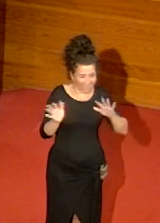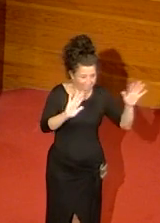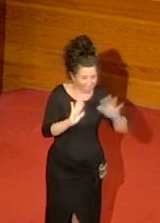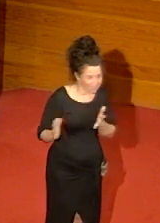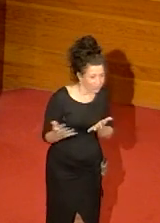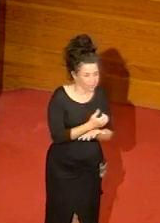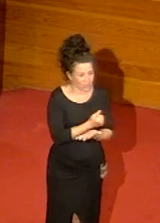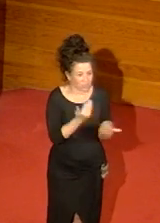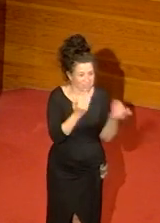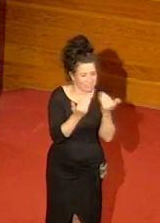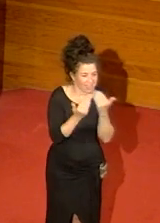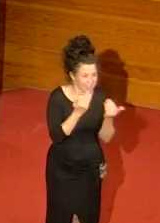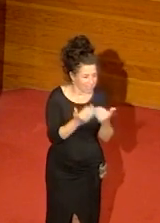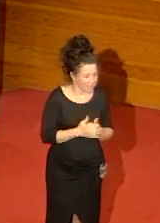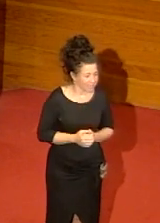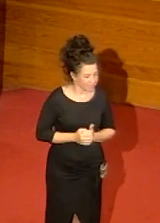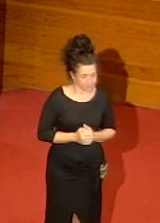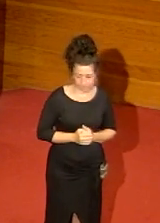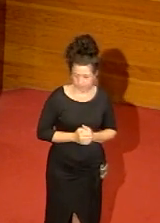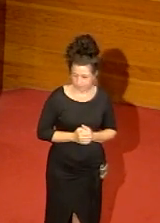danoi, eskerrik asko!